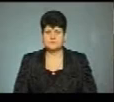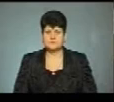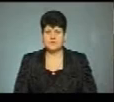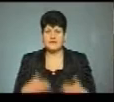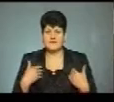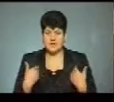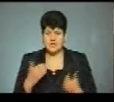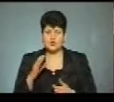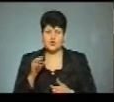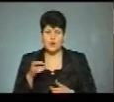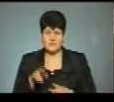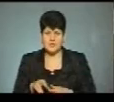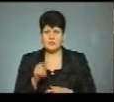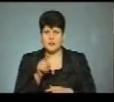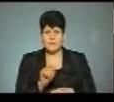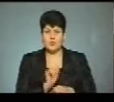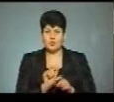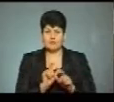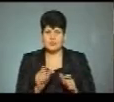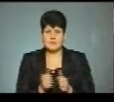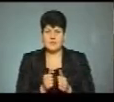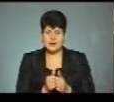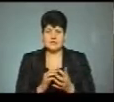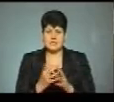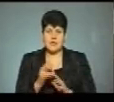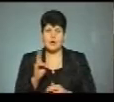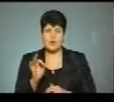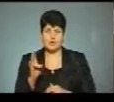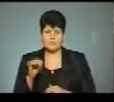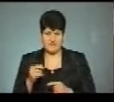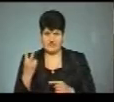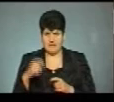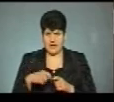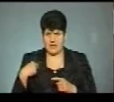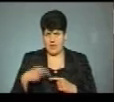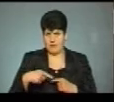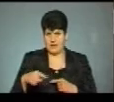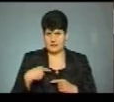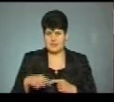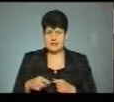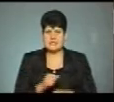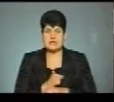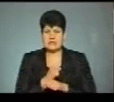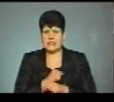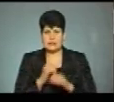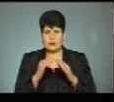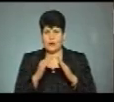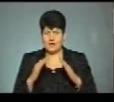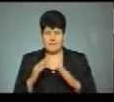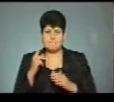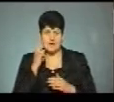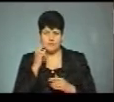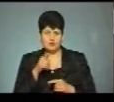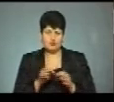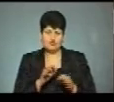Вітаю, Соломія. На блокпості поблизу села Конопківка за 2 кілометри від санаторію Медобори. Майже нічого від ранку не змінилося.